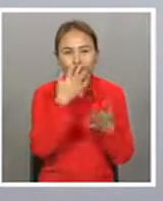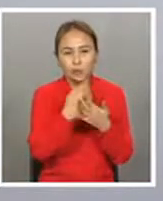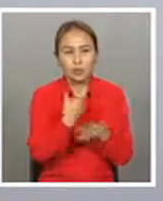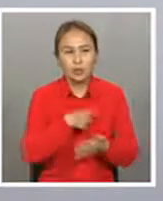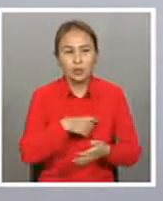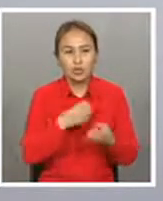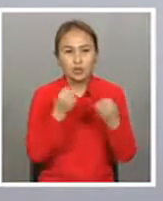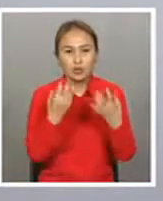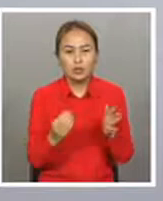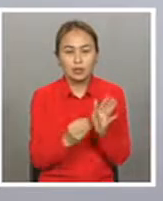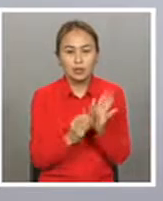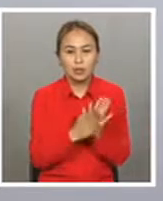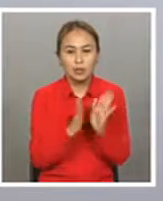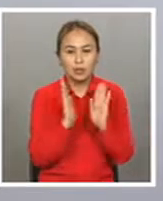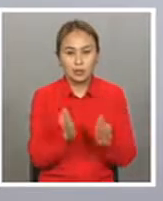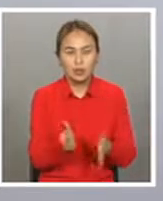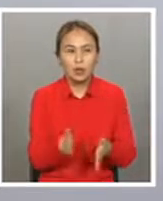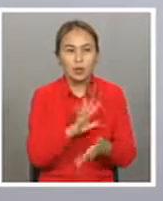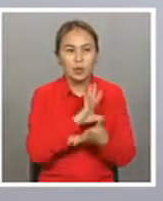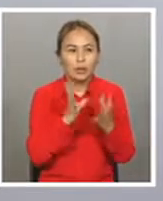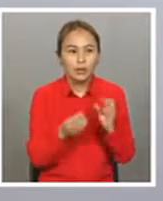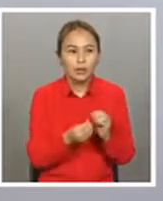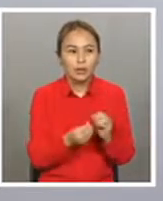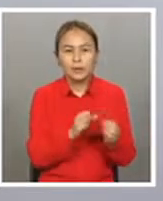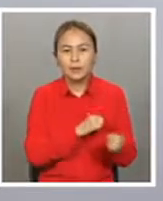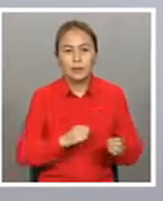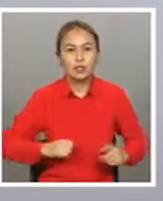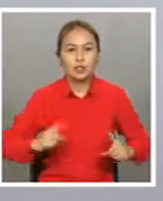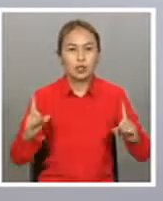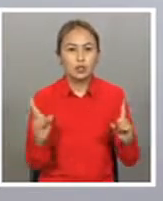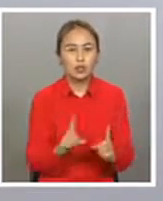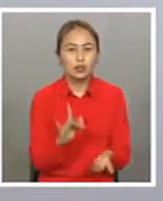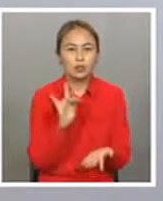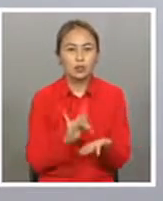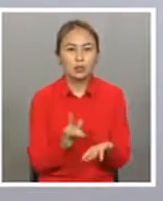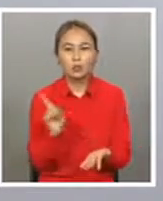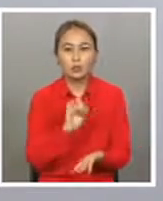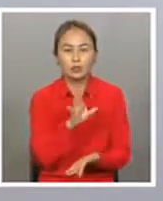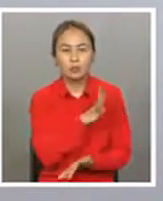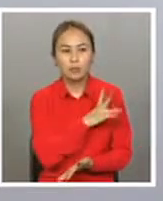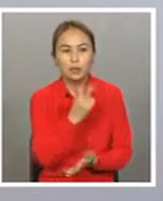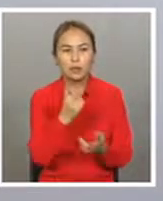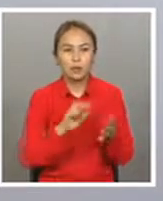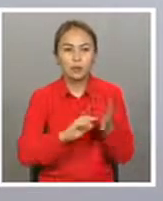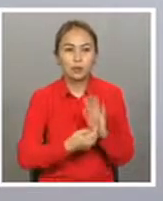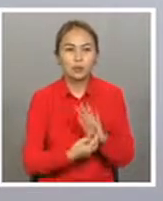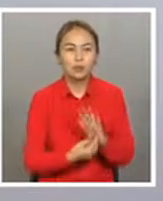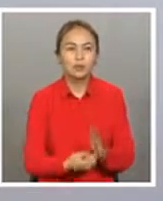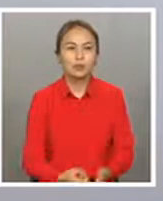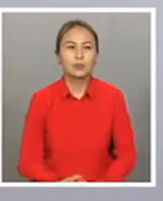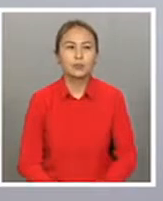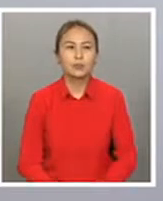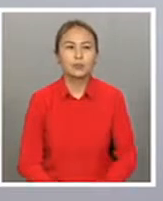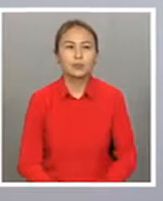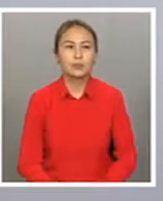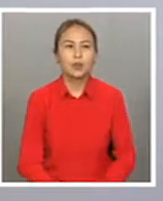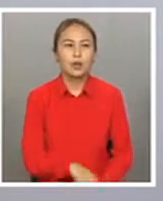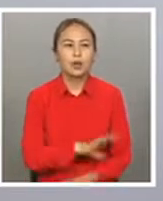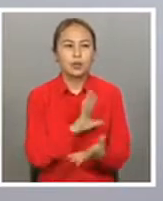жайсандар тұрса, онда оларды ең кіші ортақ бөлімге келтіру үшін екеуін көбейте саламыз. Сонда,